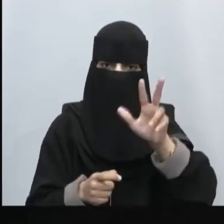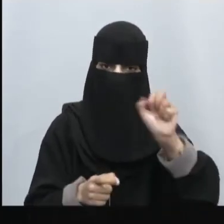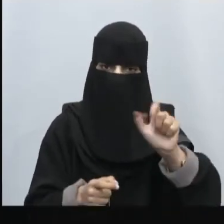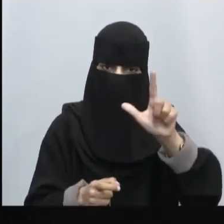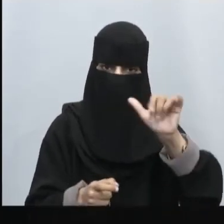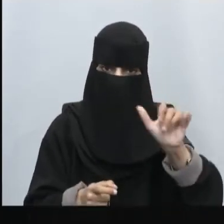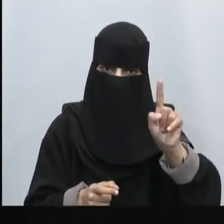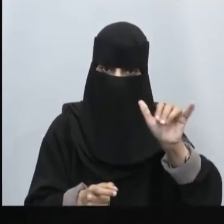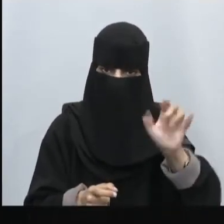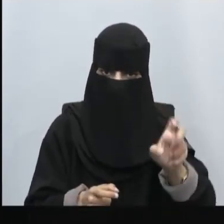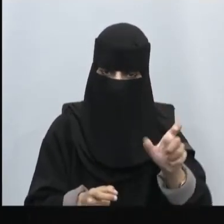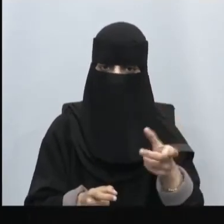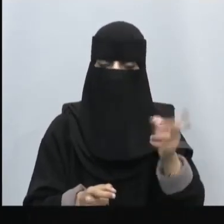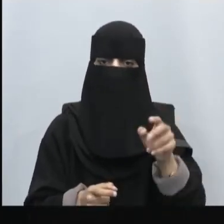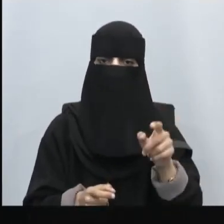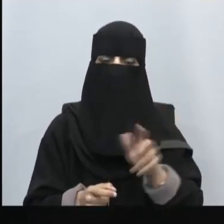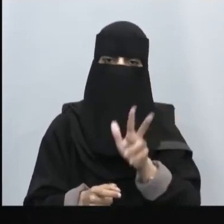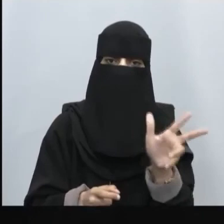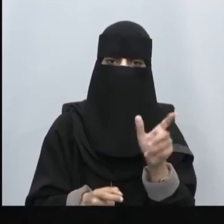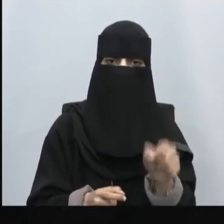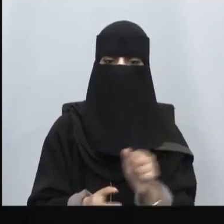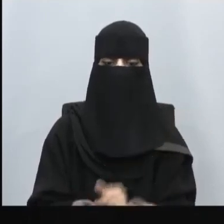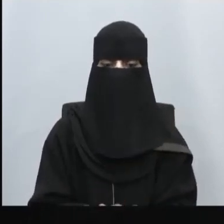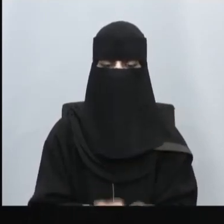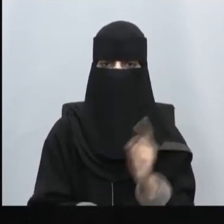الجهات الغربيه للعالم الاسلامي